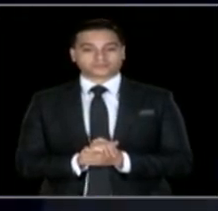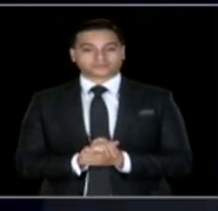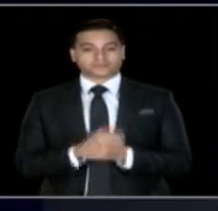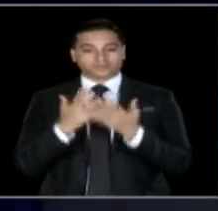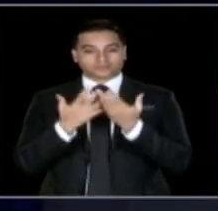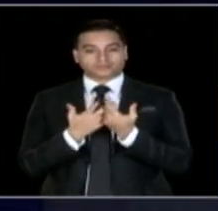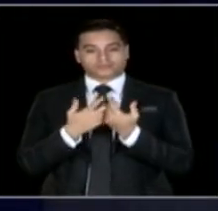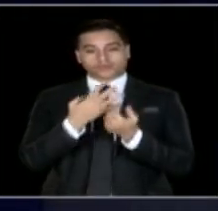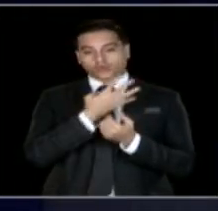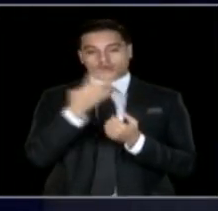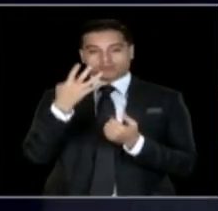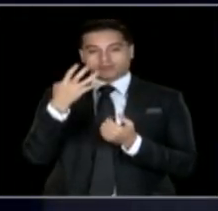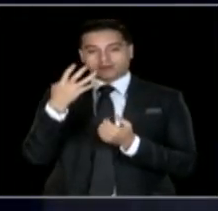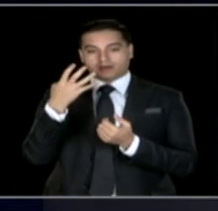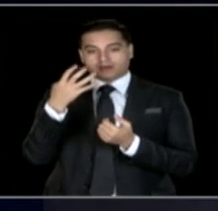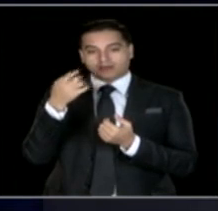حل المسألة الآتية: